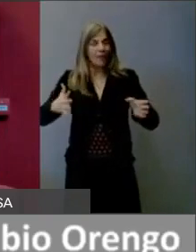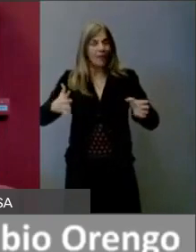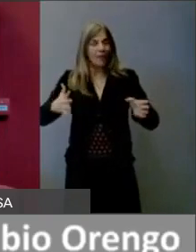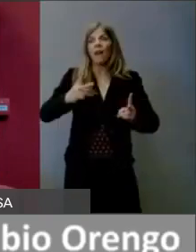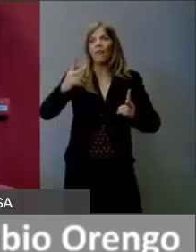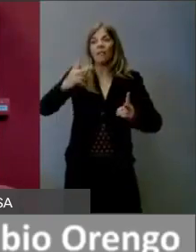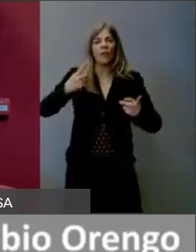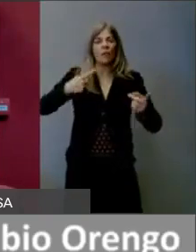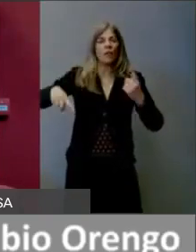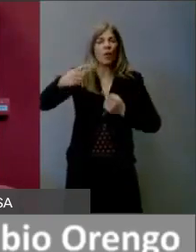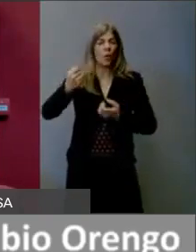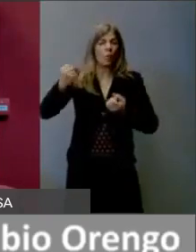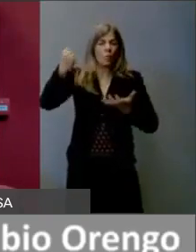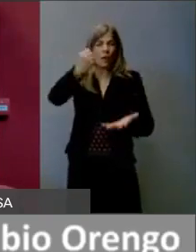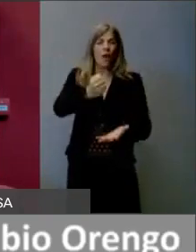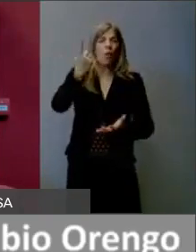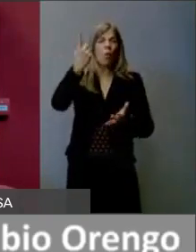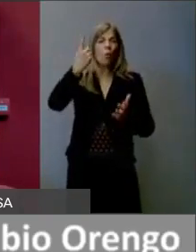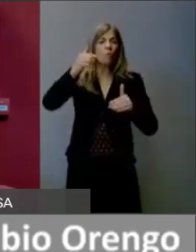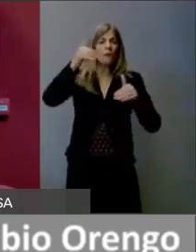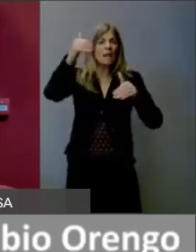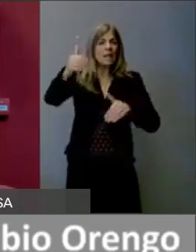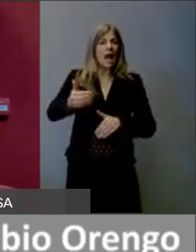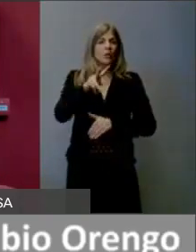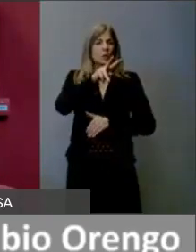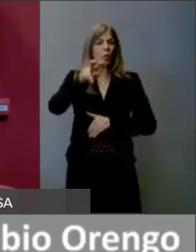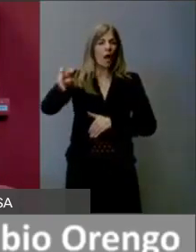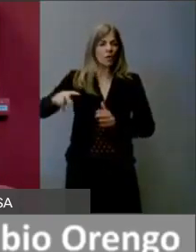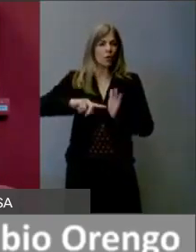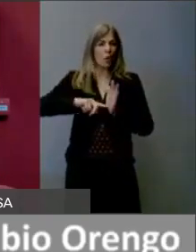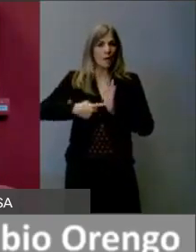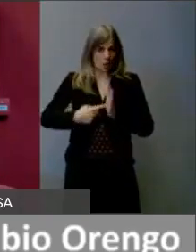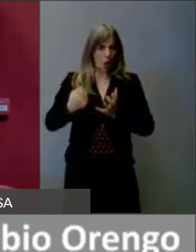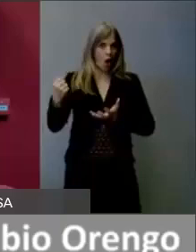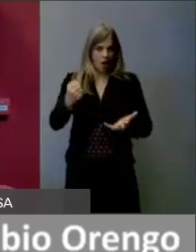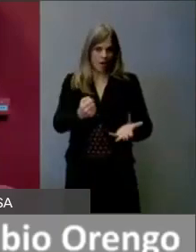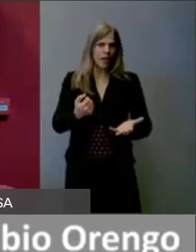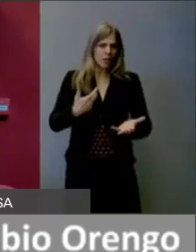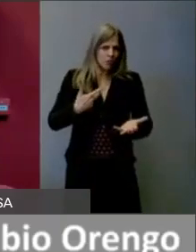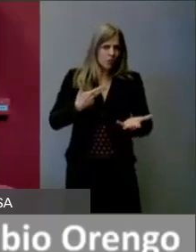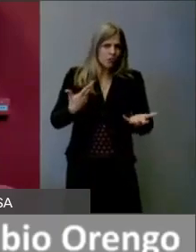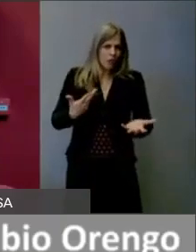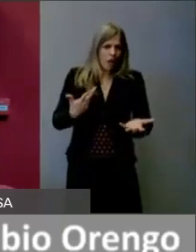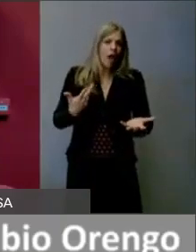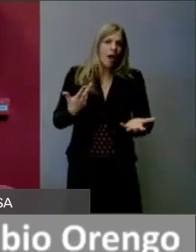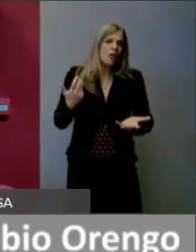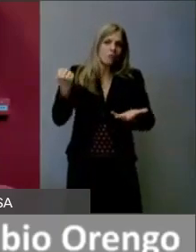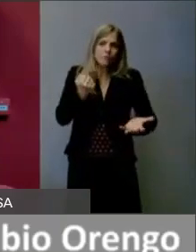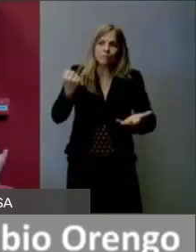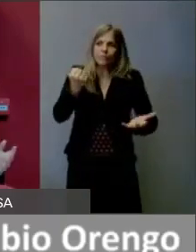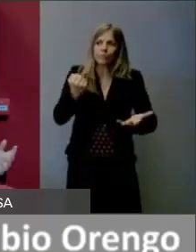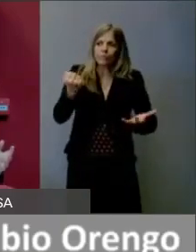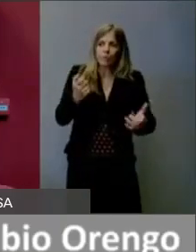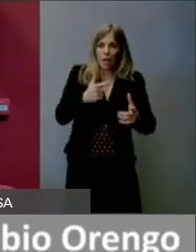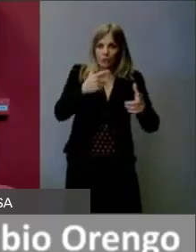di finanziamenti, quindi ci sono anche le rastrelliere, ma ci sono anche 1,2 miliardi che abbiamo portato alla città. Però anche la rastrelliere e la